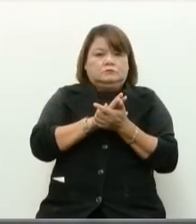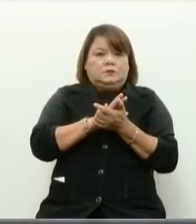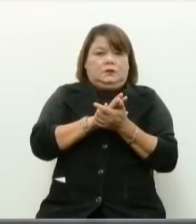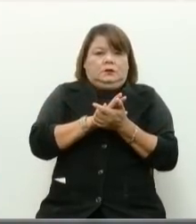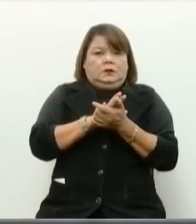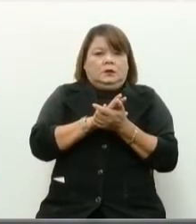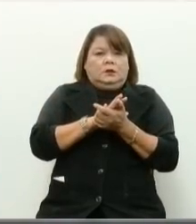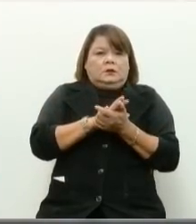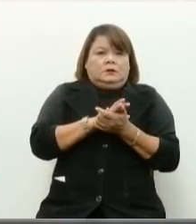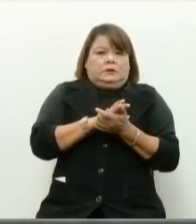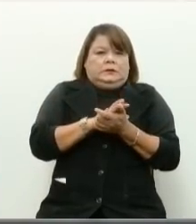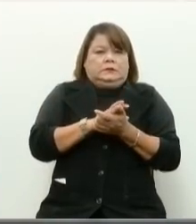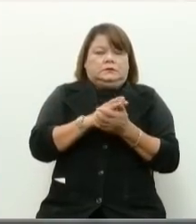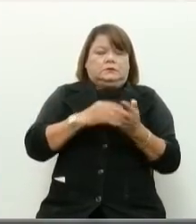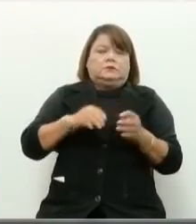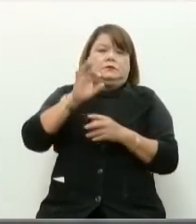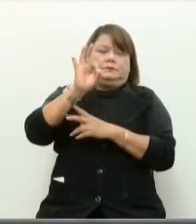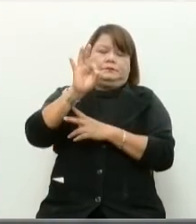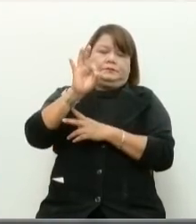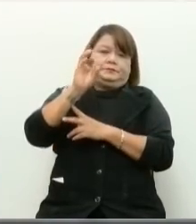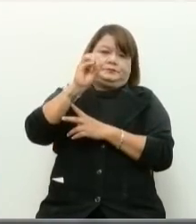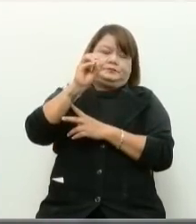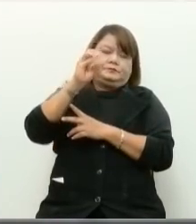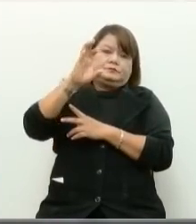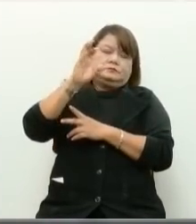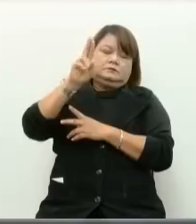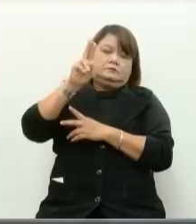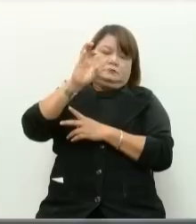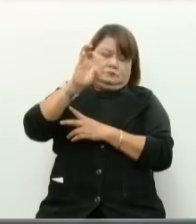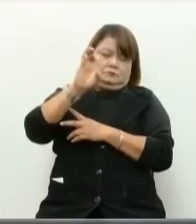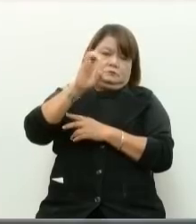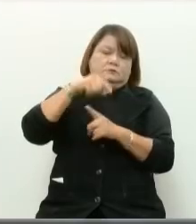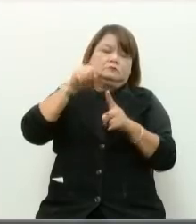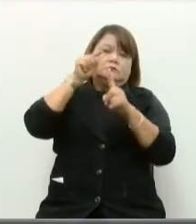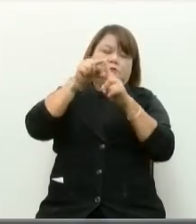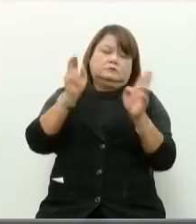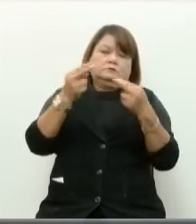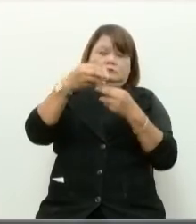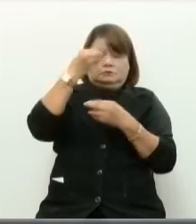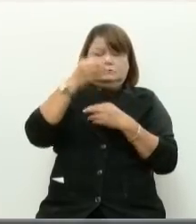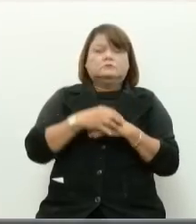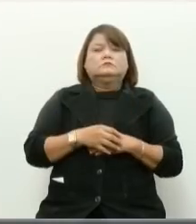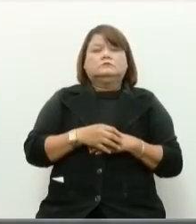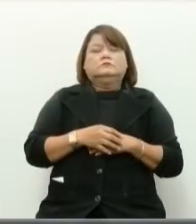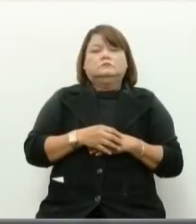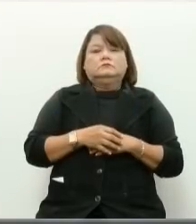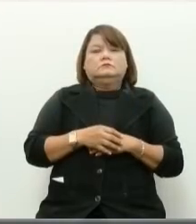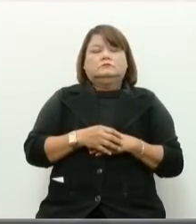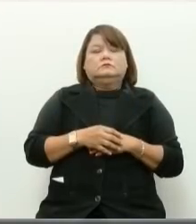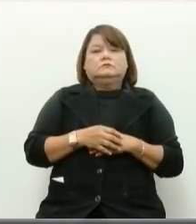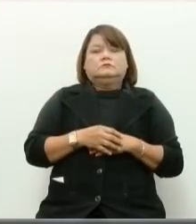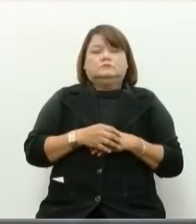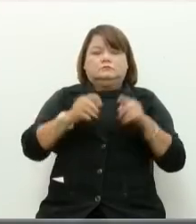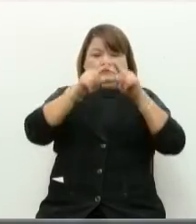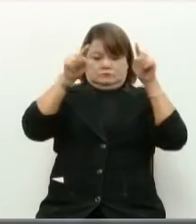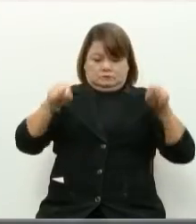คำว่า focus on classroom เราต้องอยู่ที่โรงเรียนกันแล้วนะครับแล้วเราก็มีกรอบความคิด